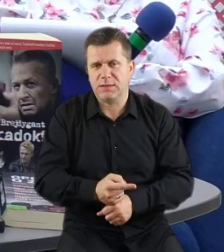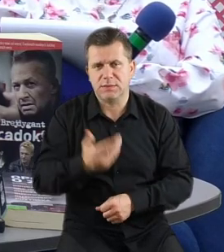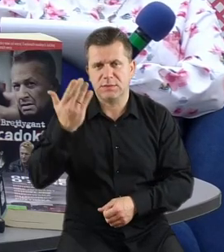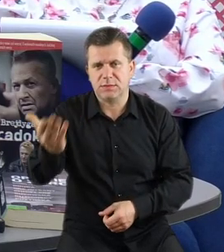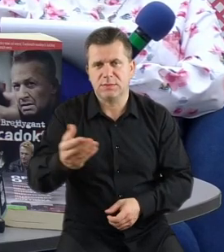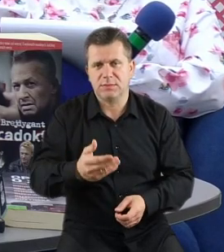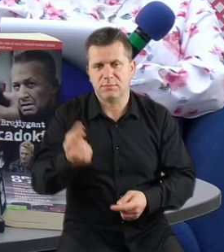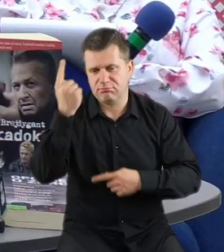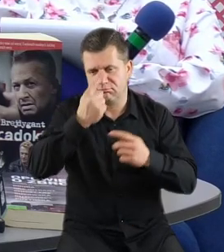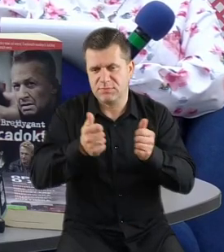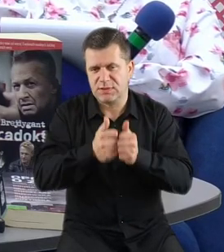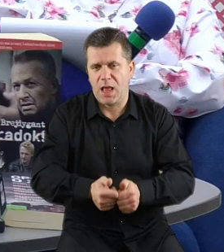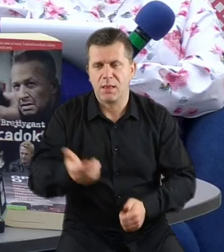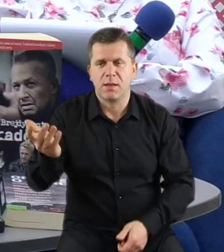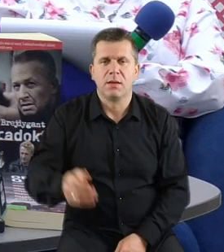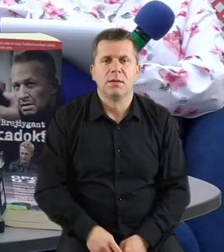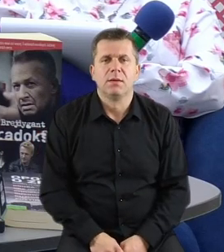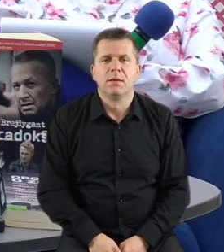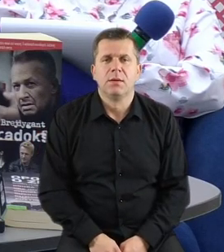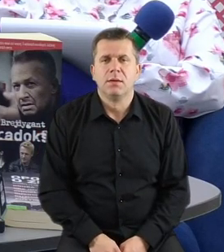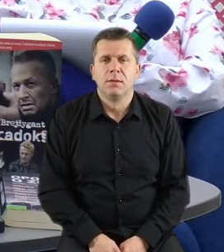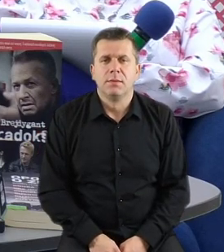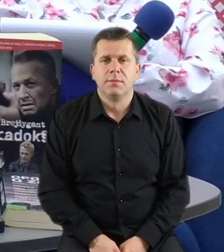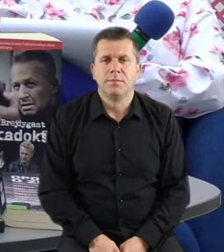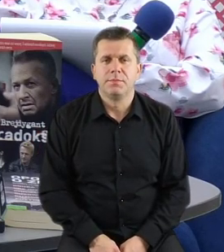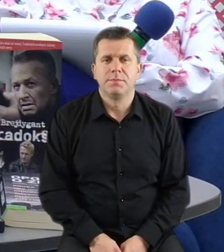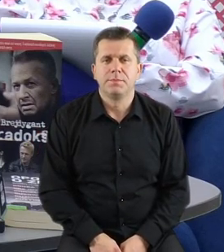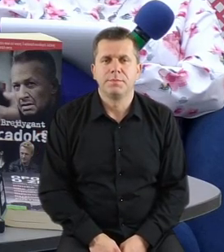decydującą zdanie. I